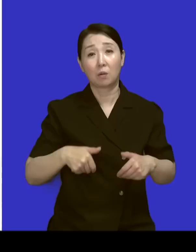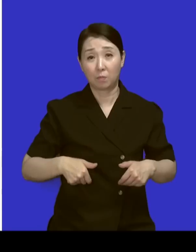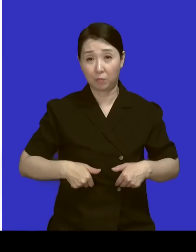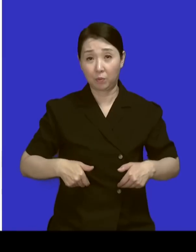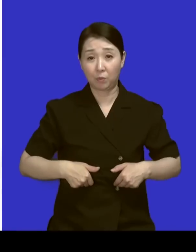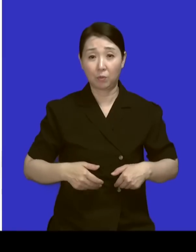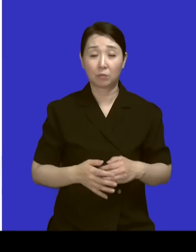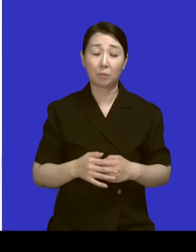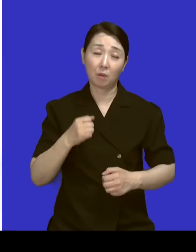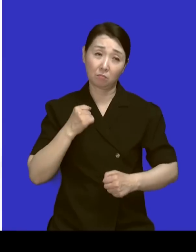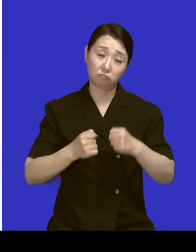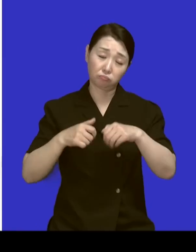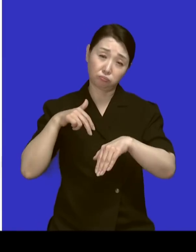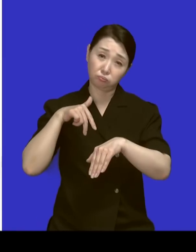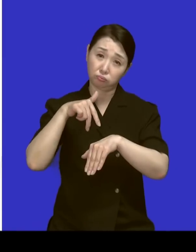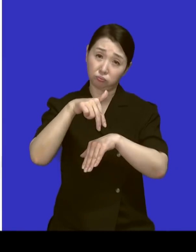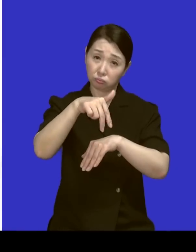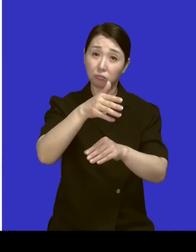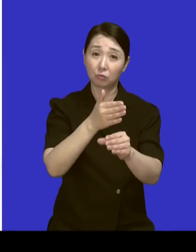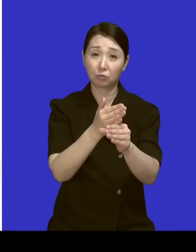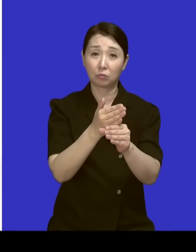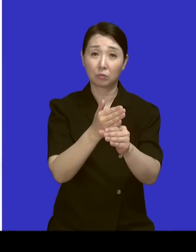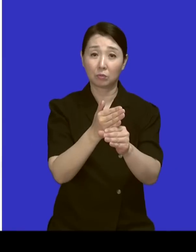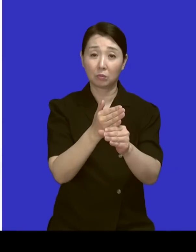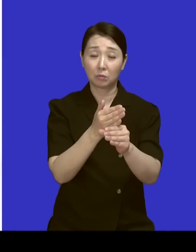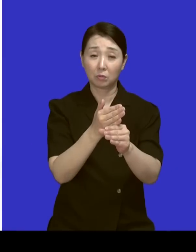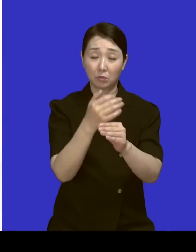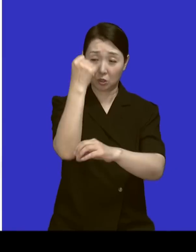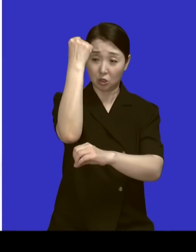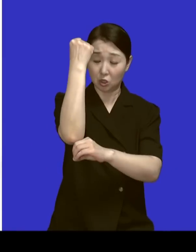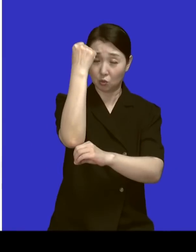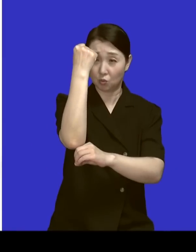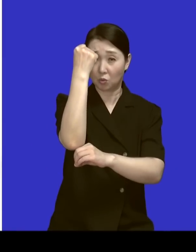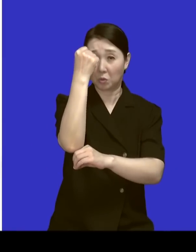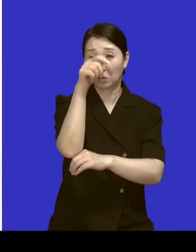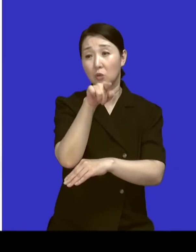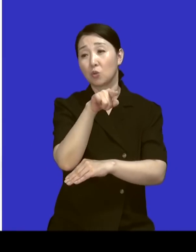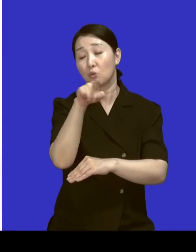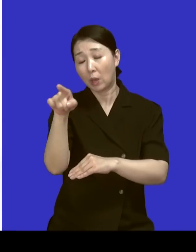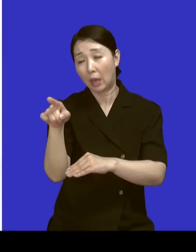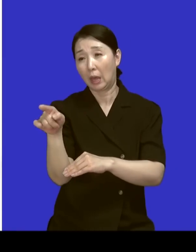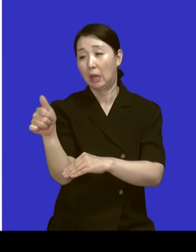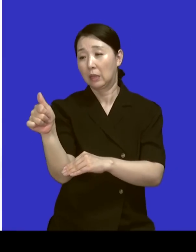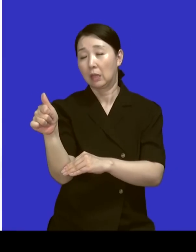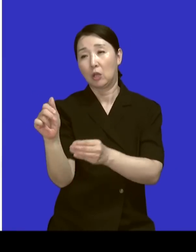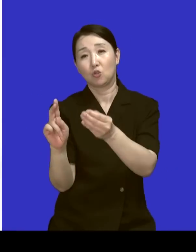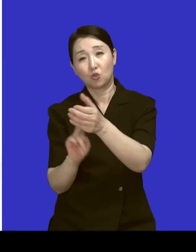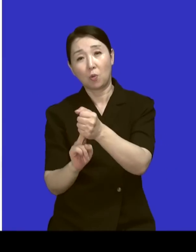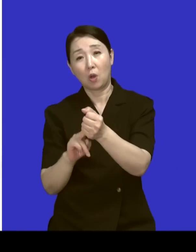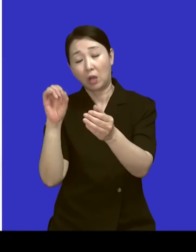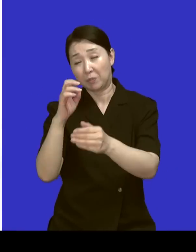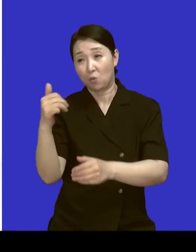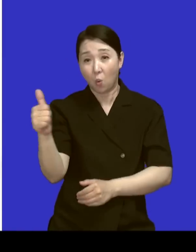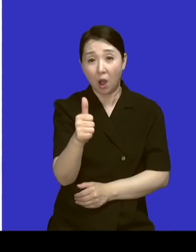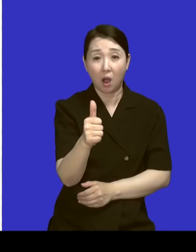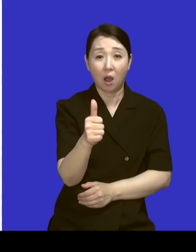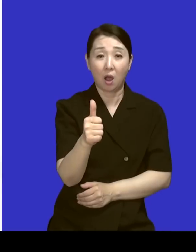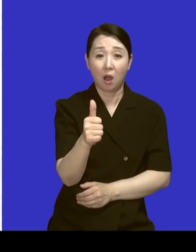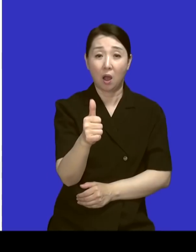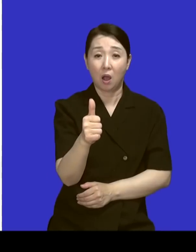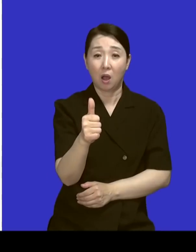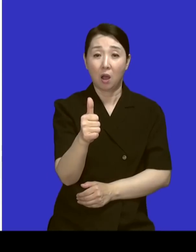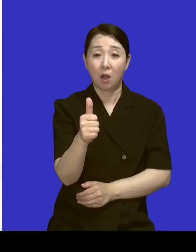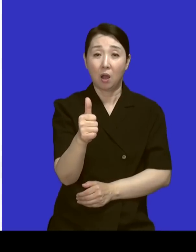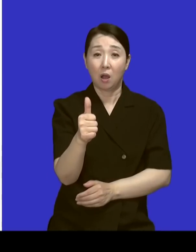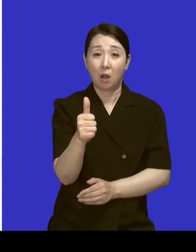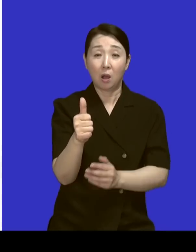되니까 계속 걷고 있었는데 예. 기둥 뒤에 그 짝꿍이 숨어 있다가 어. 갑자기 나타나서 종이에 뭘